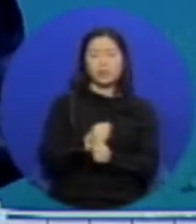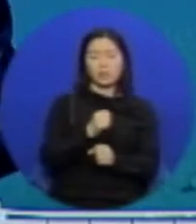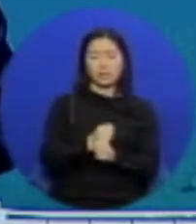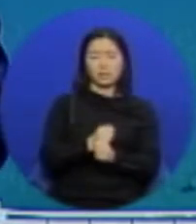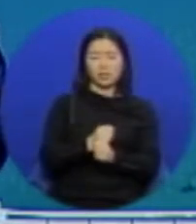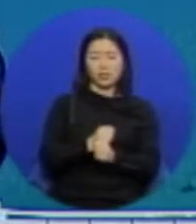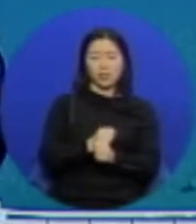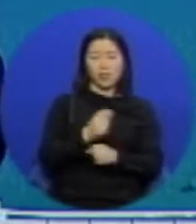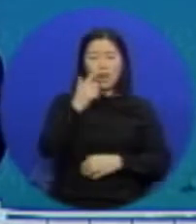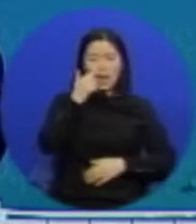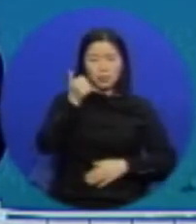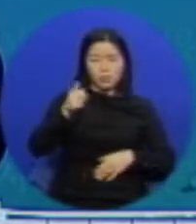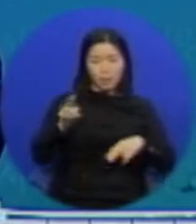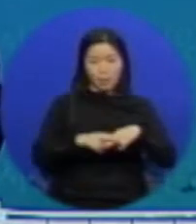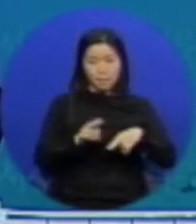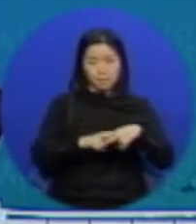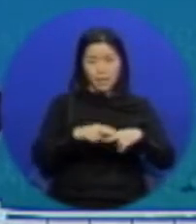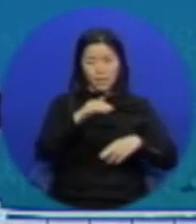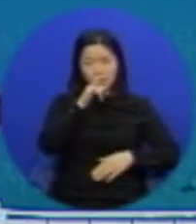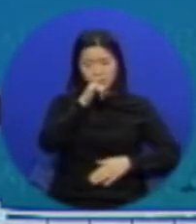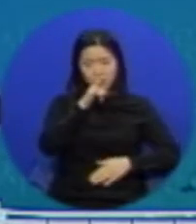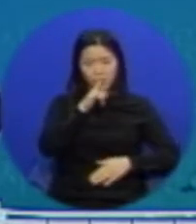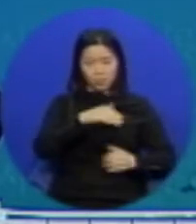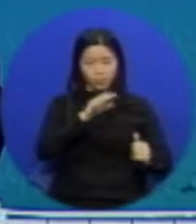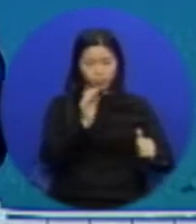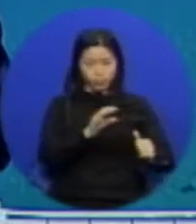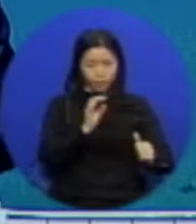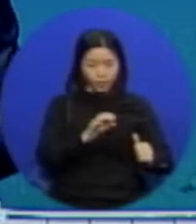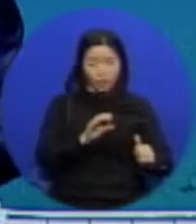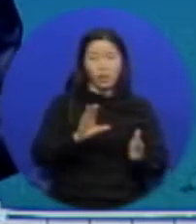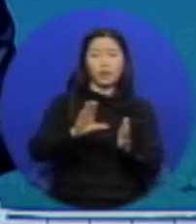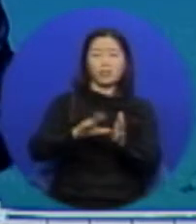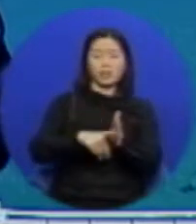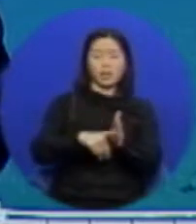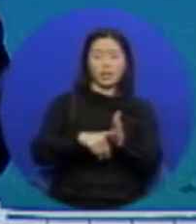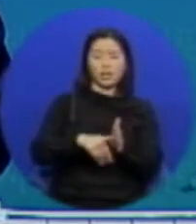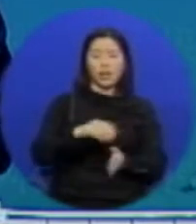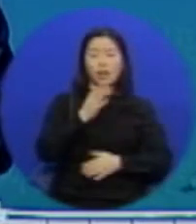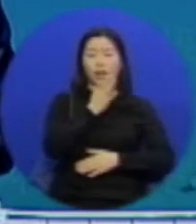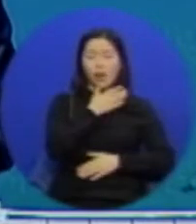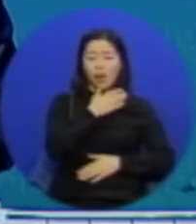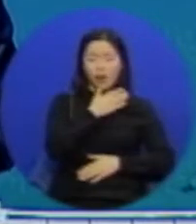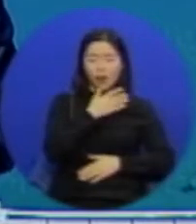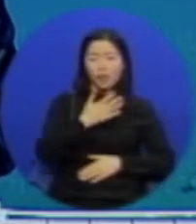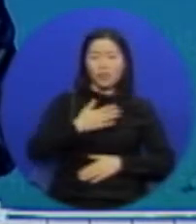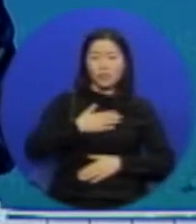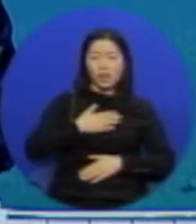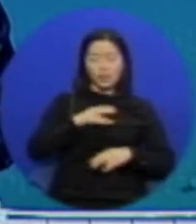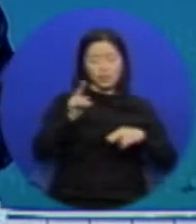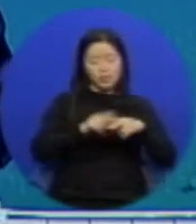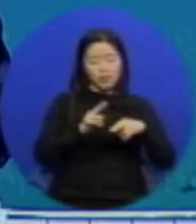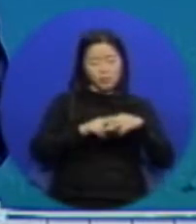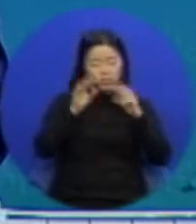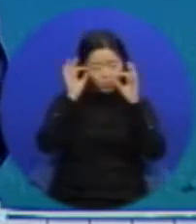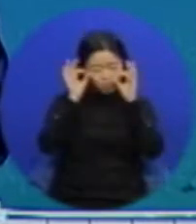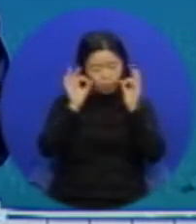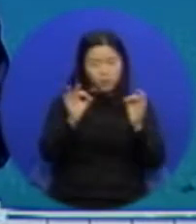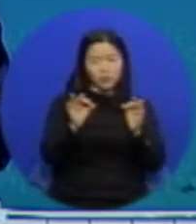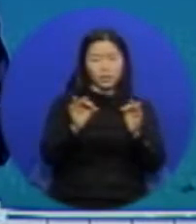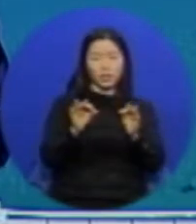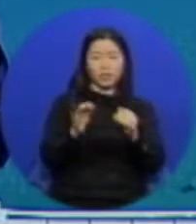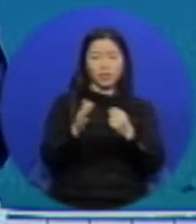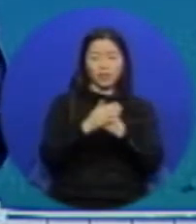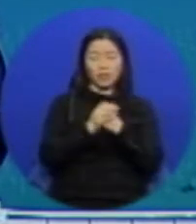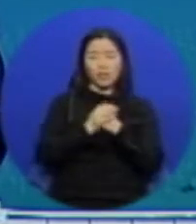매를 들었어요 혼을 내고 그럴 때 아 나를 때 드시는 거 보니까 아버지가